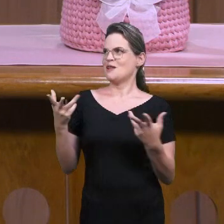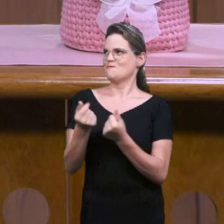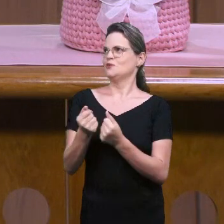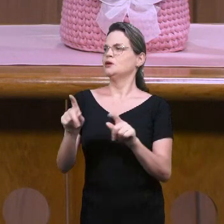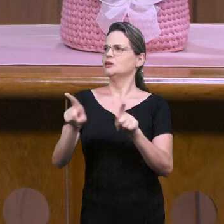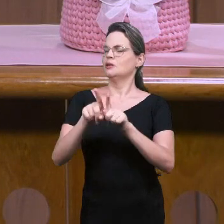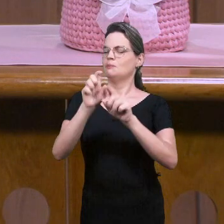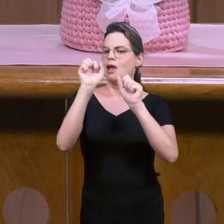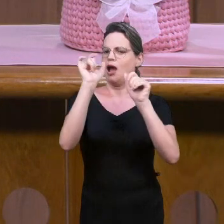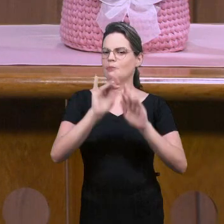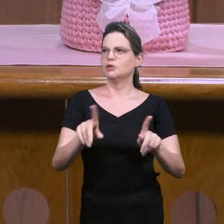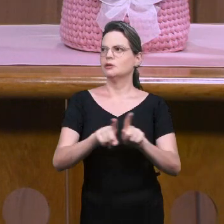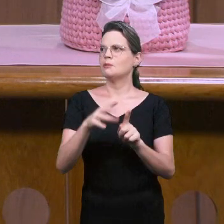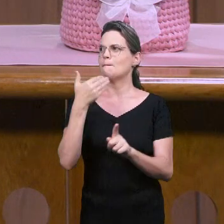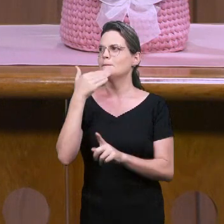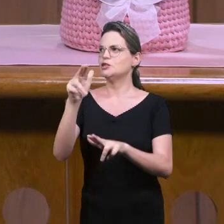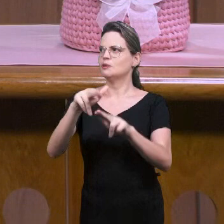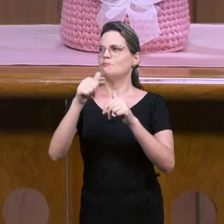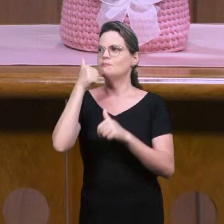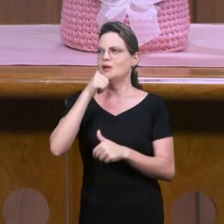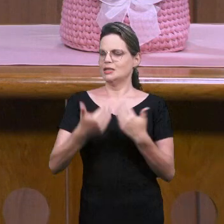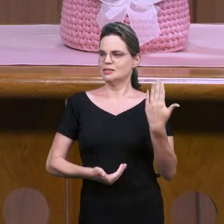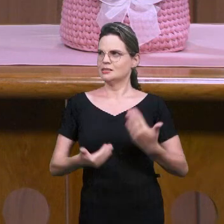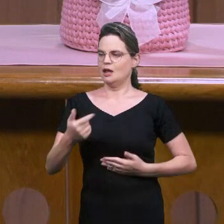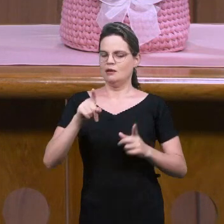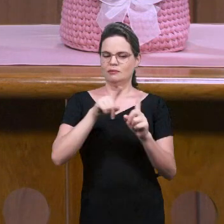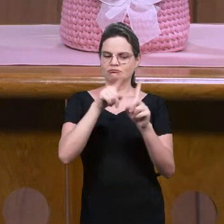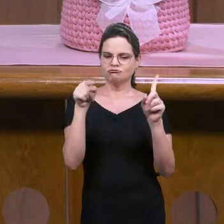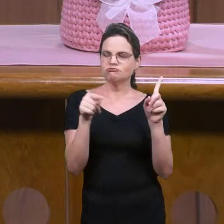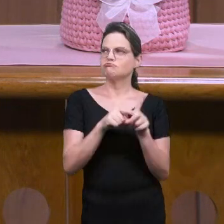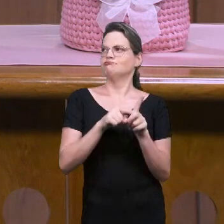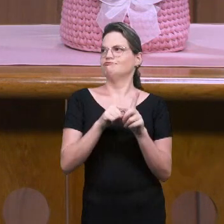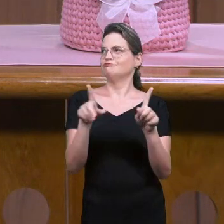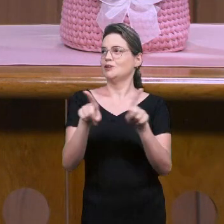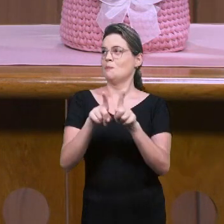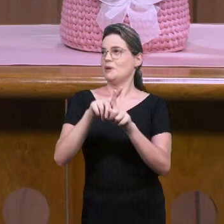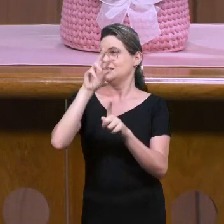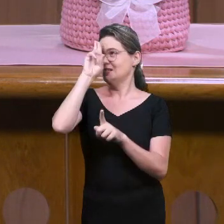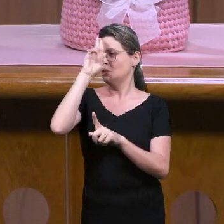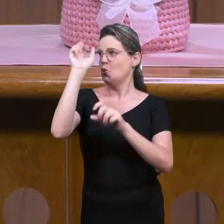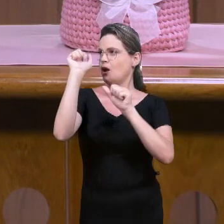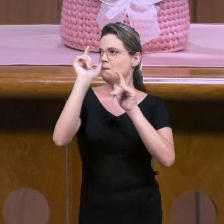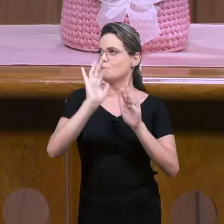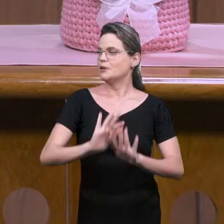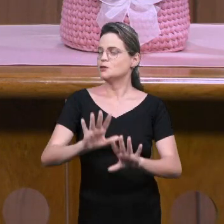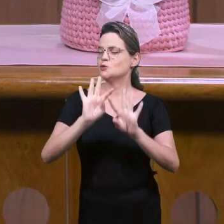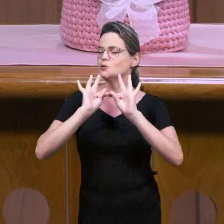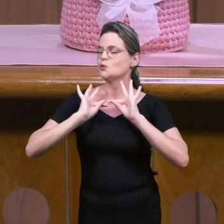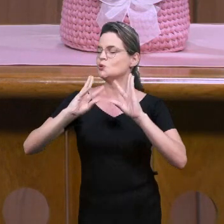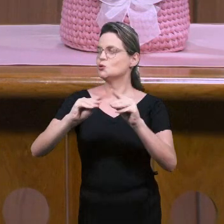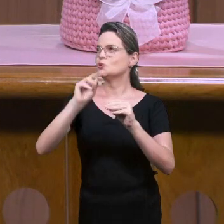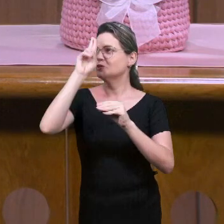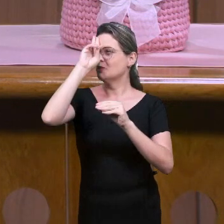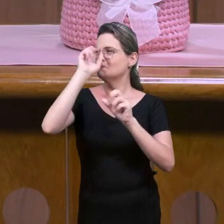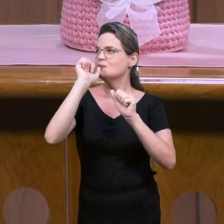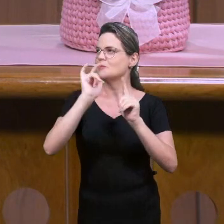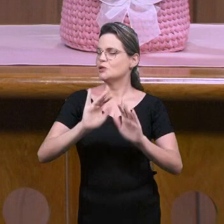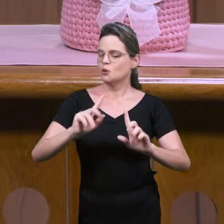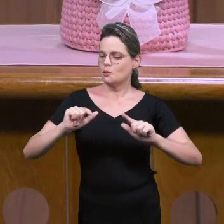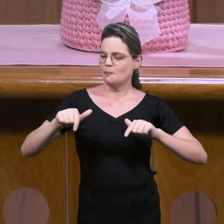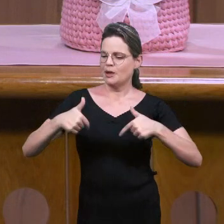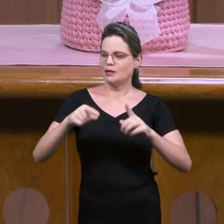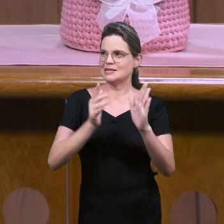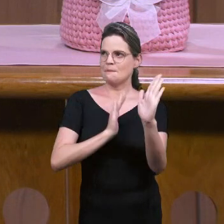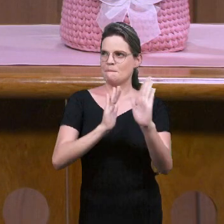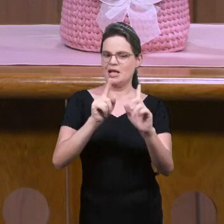Bénis ainsi, nous demandons pour tes servantes qui sont saintes, que tu puisses les bénir, tu puisses faire que